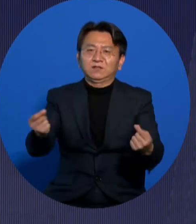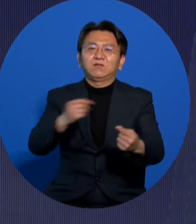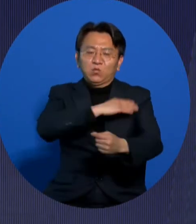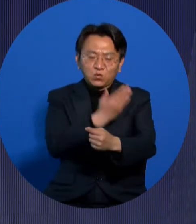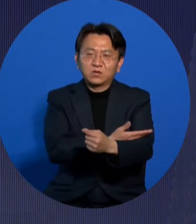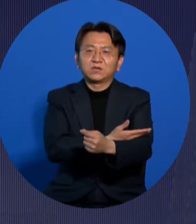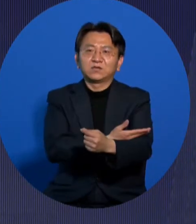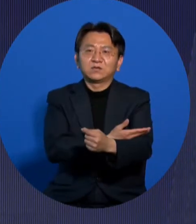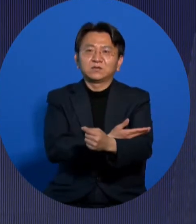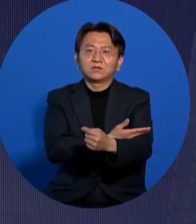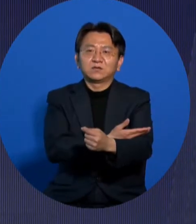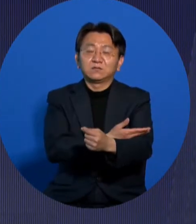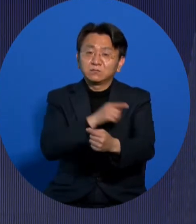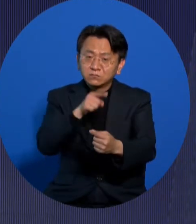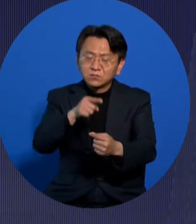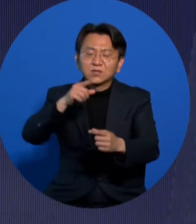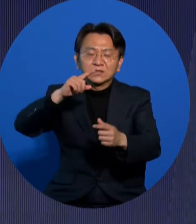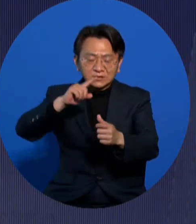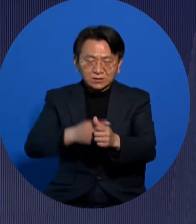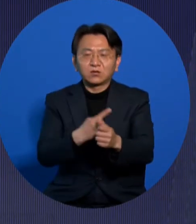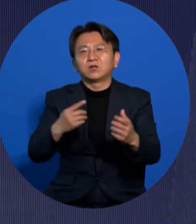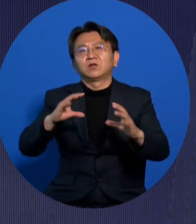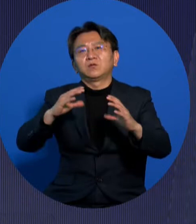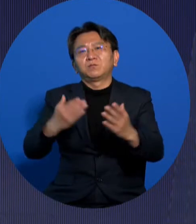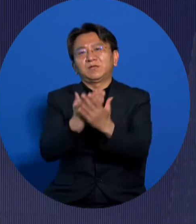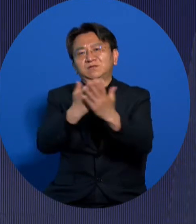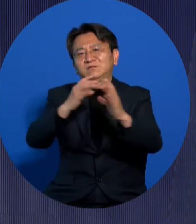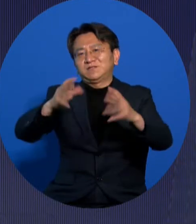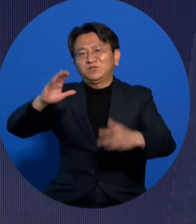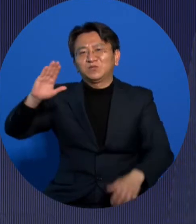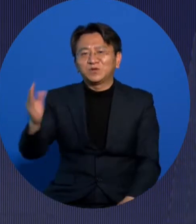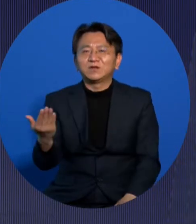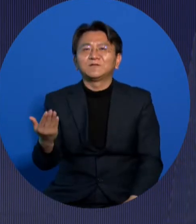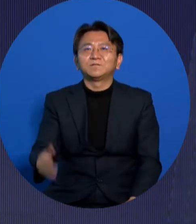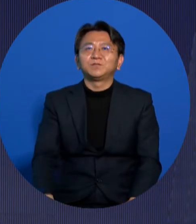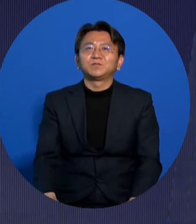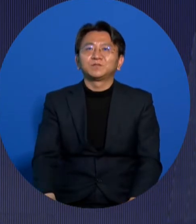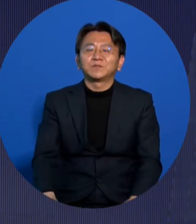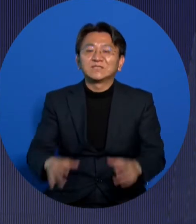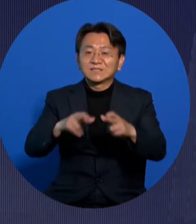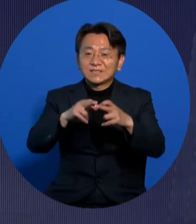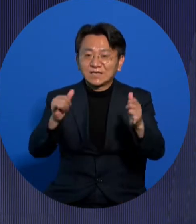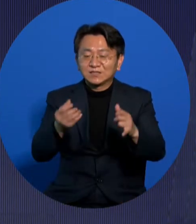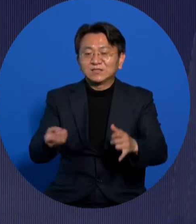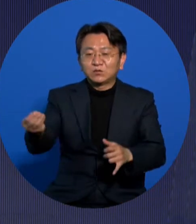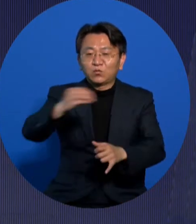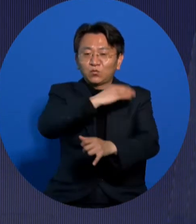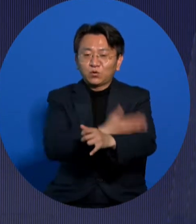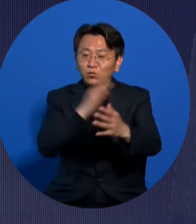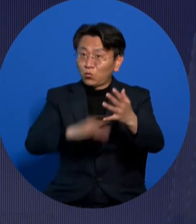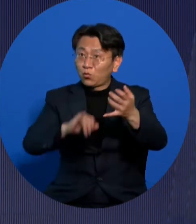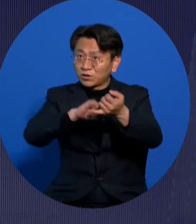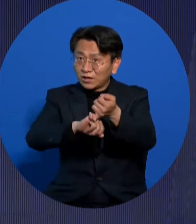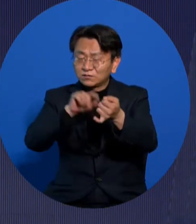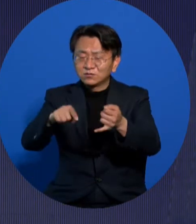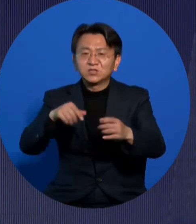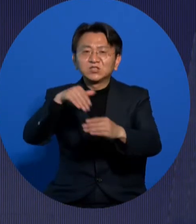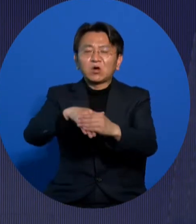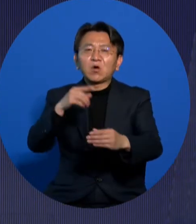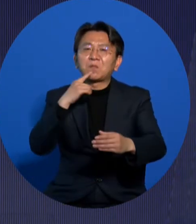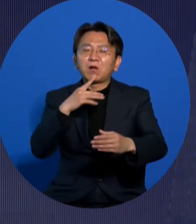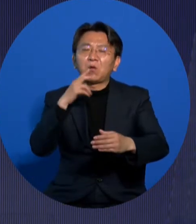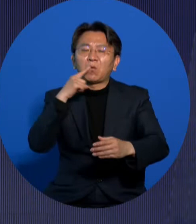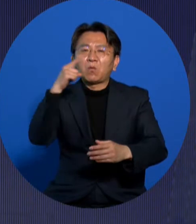국가를 선진국이라 불릴 수 없을 것입니다. 장애인 이동권 보장 공약은 선거를 위한 일회성이